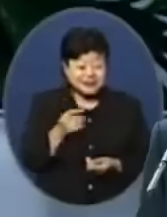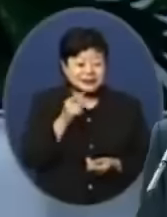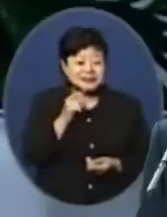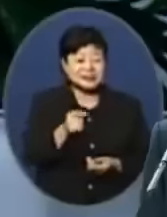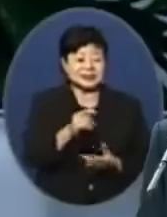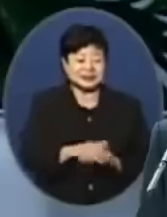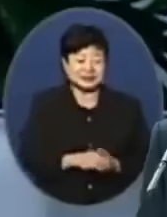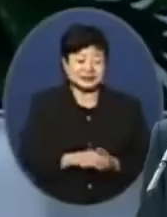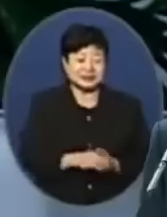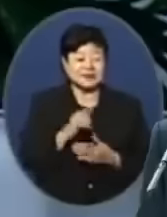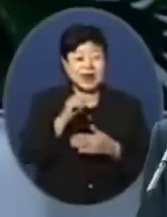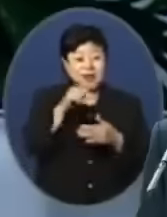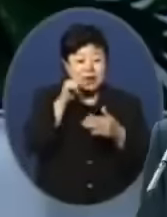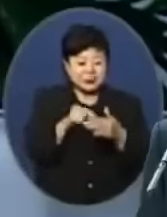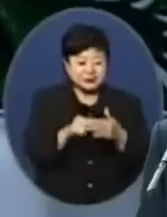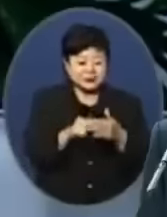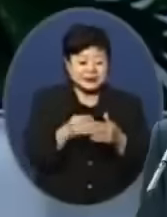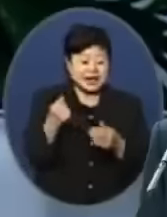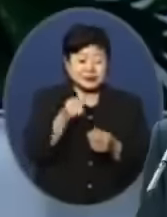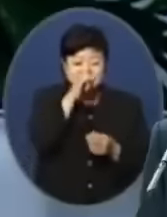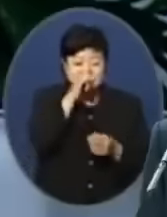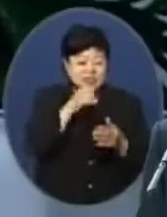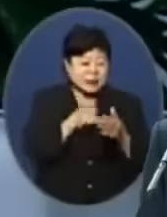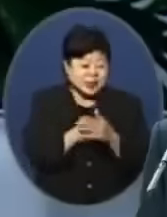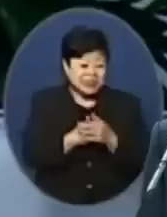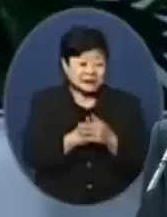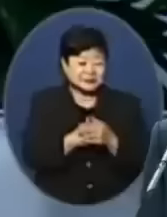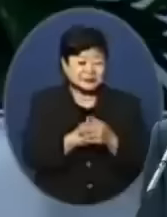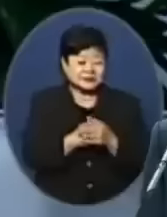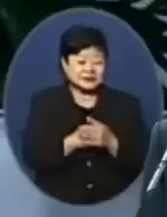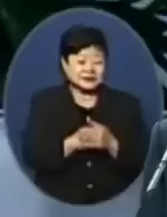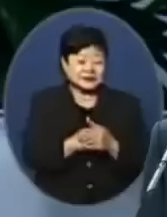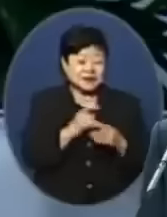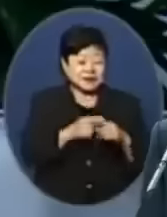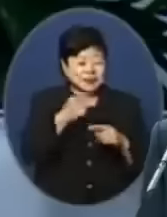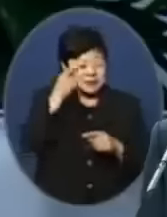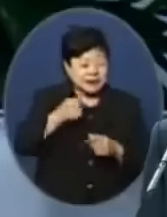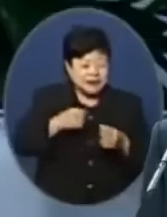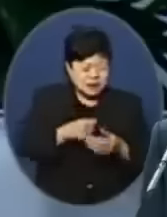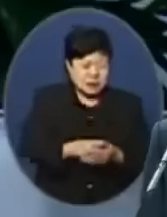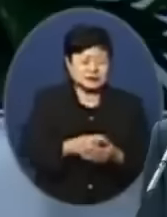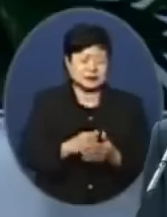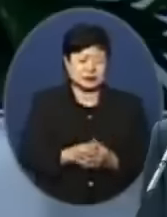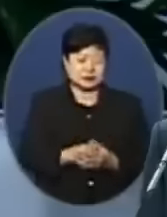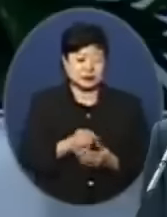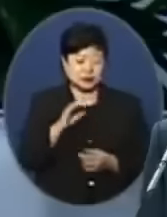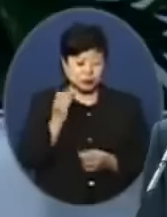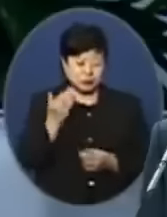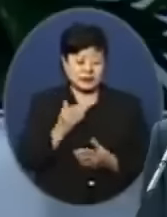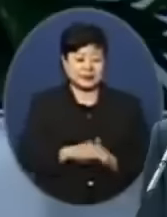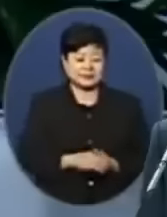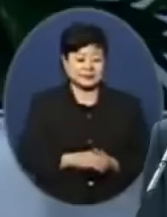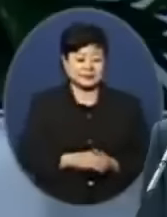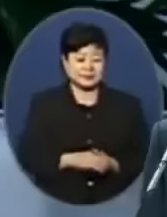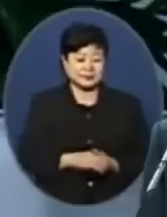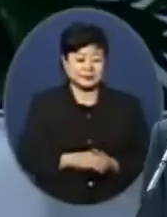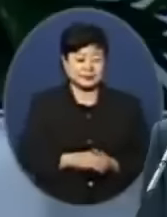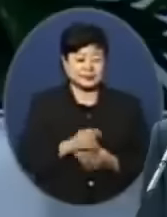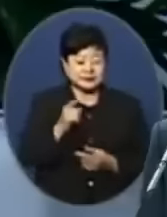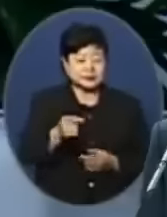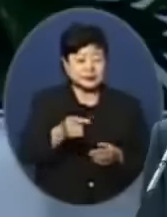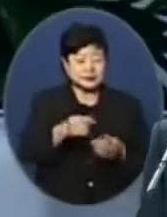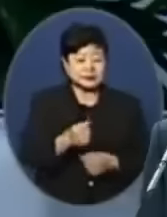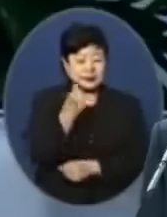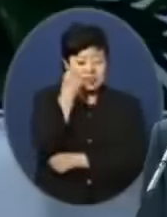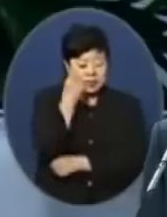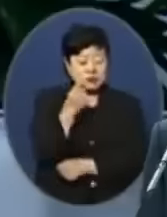이것을 여러분 마음속에 가지고 있기 때문에 긍정적이고 적극적이 되지 않을 수 없습니다. 이것을